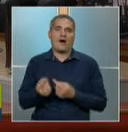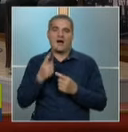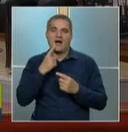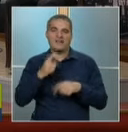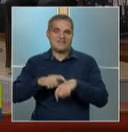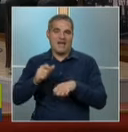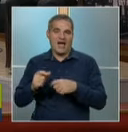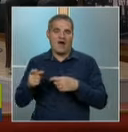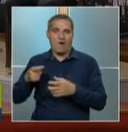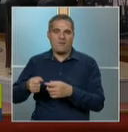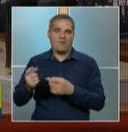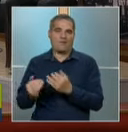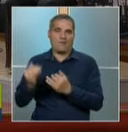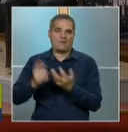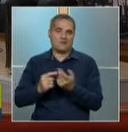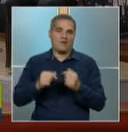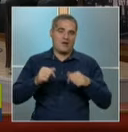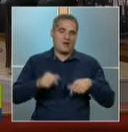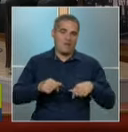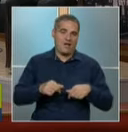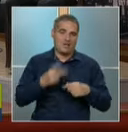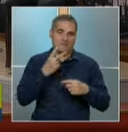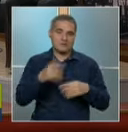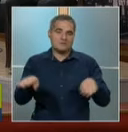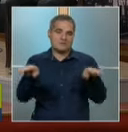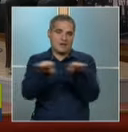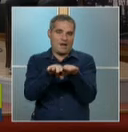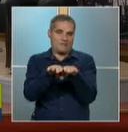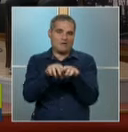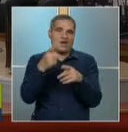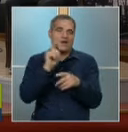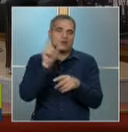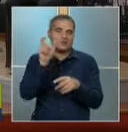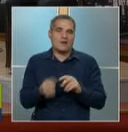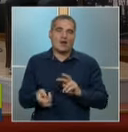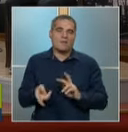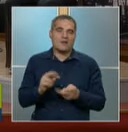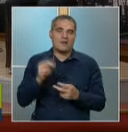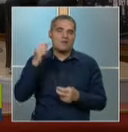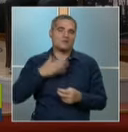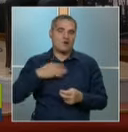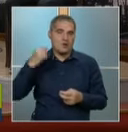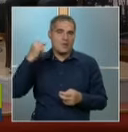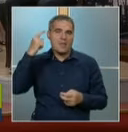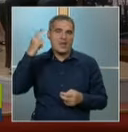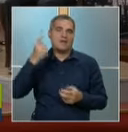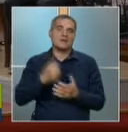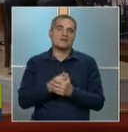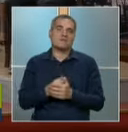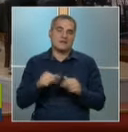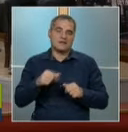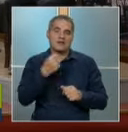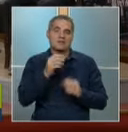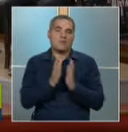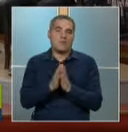отговора да убиват. В момента обаче виждаме равенство. Има един човек, който е променил своето мнение.